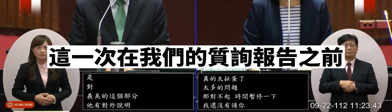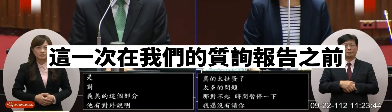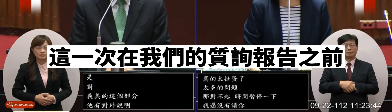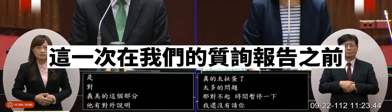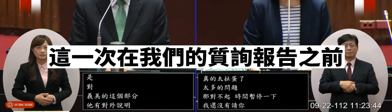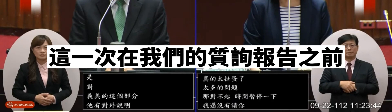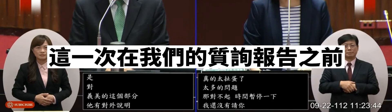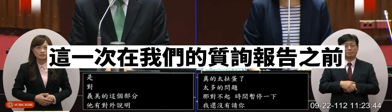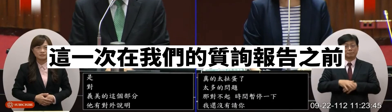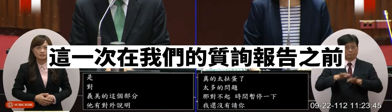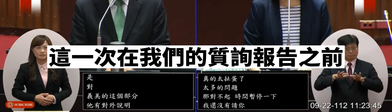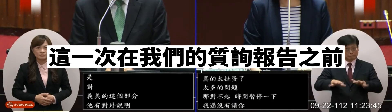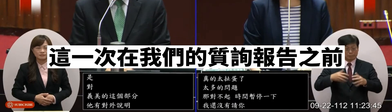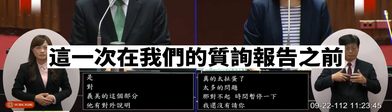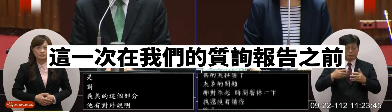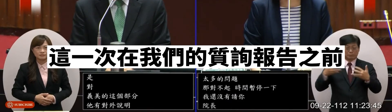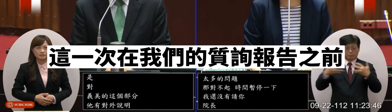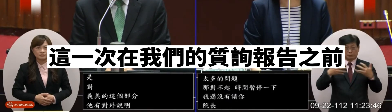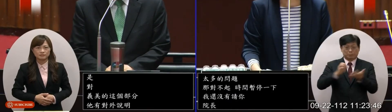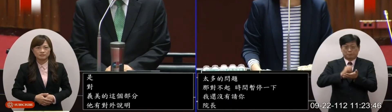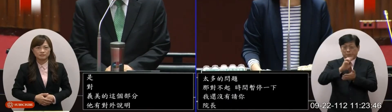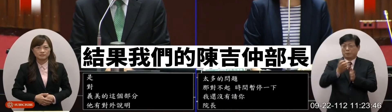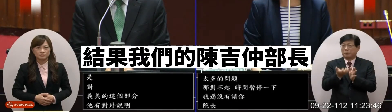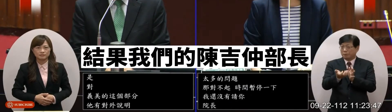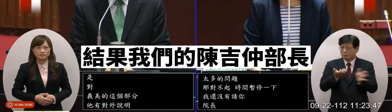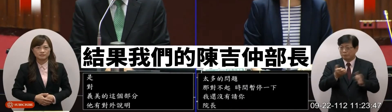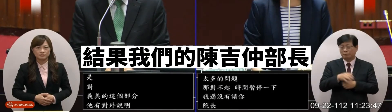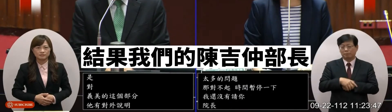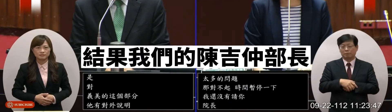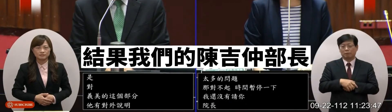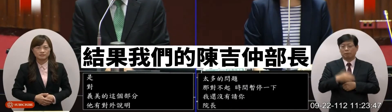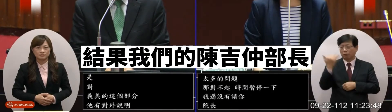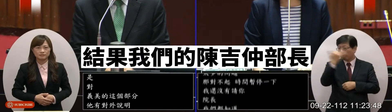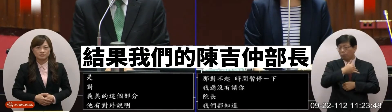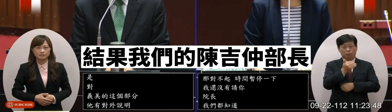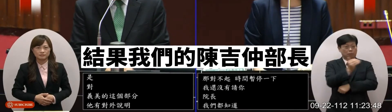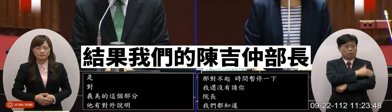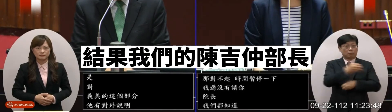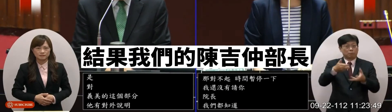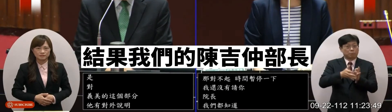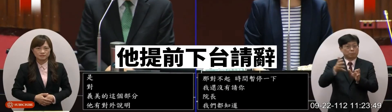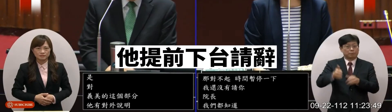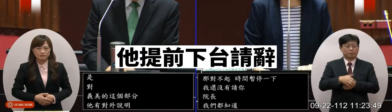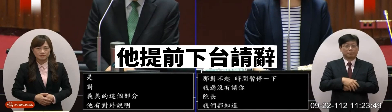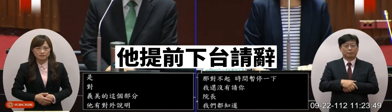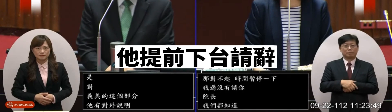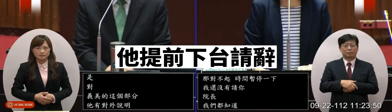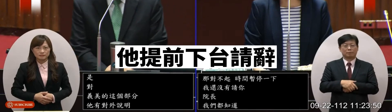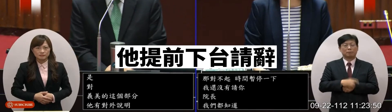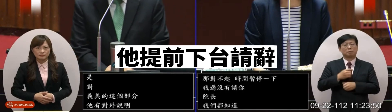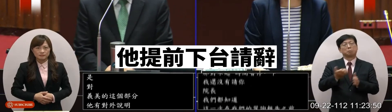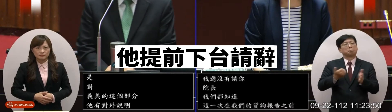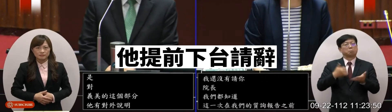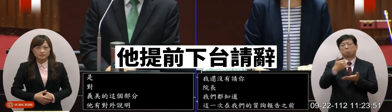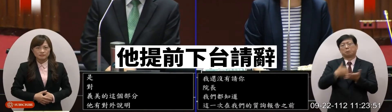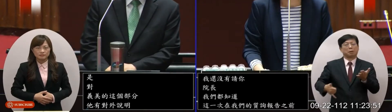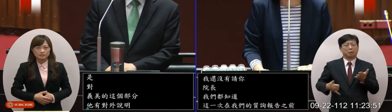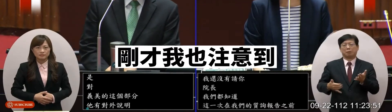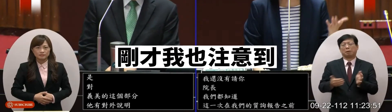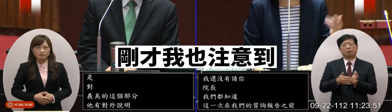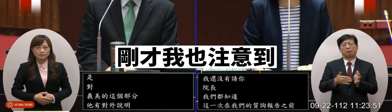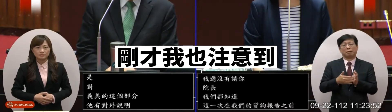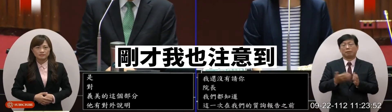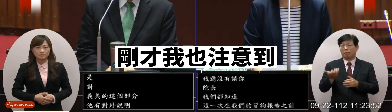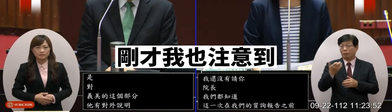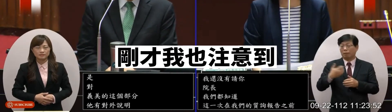在我们的质询报告之前，结果我们的陈吉仲部长他提前下台请辞。